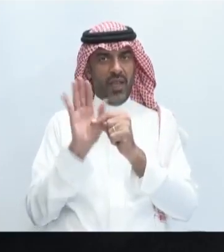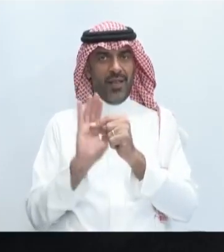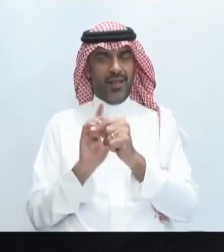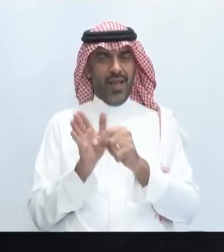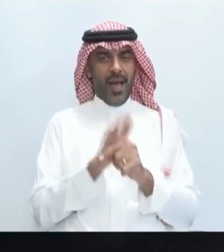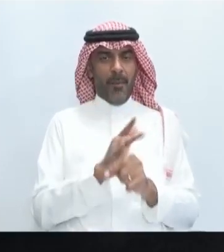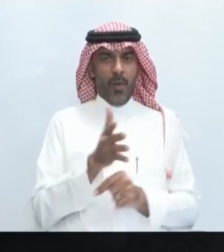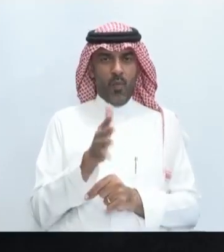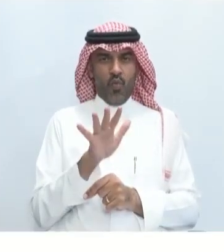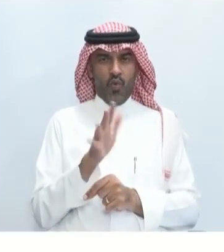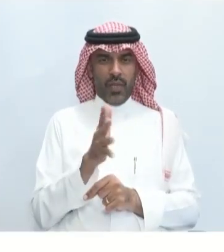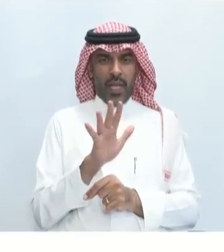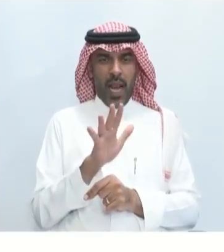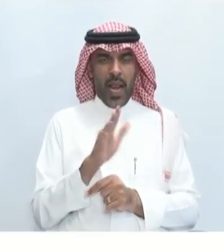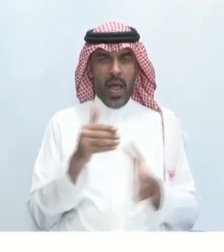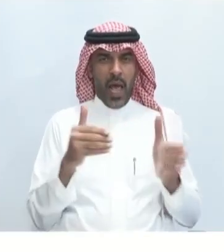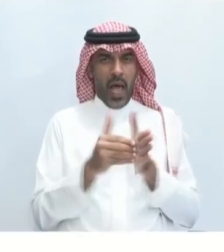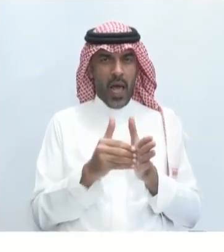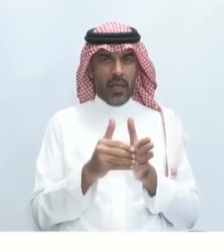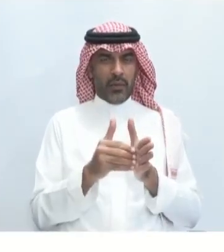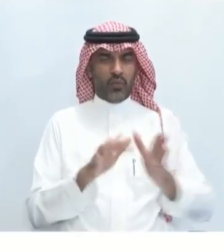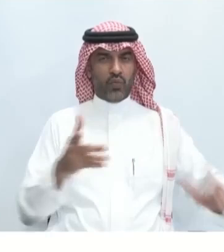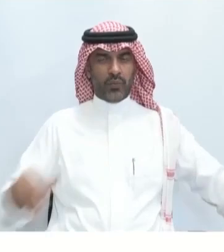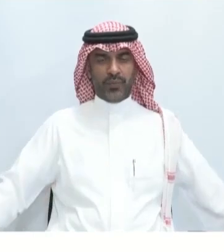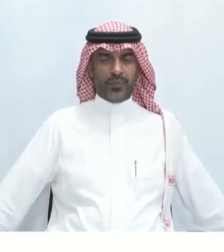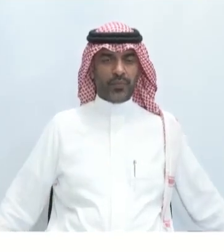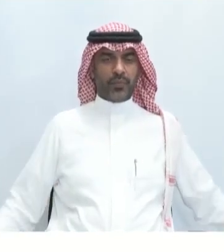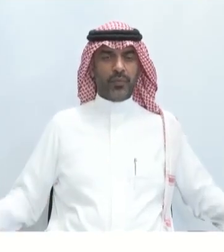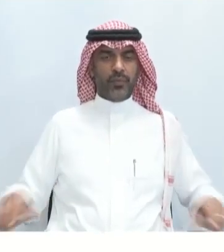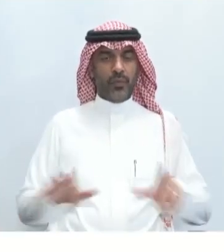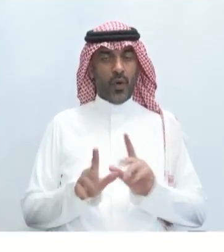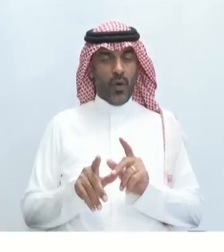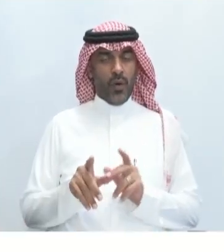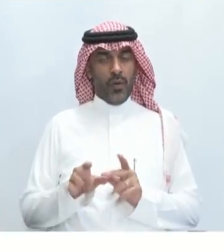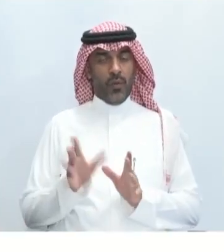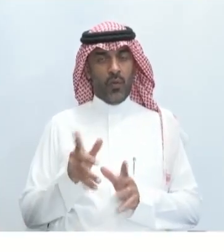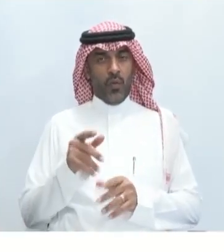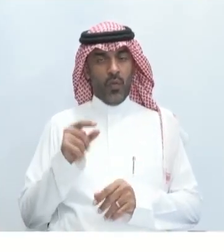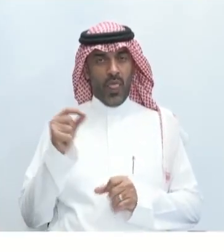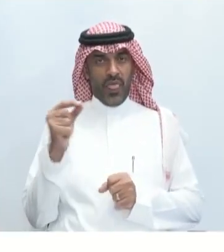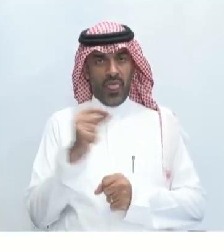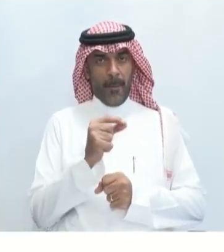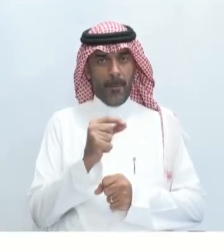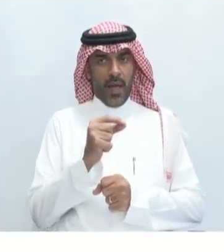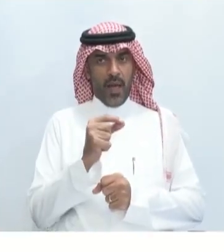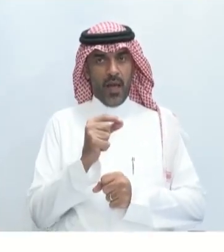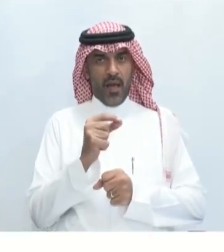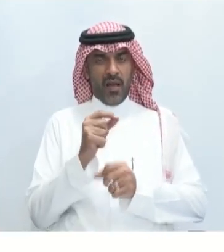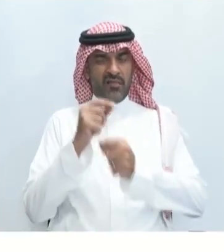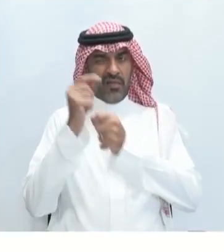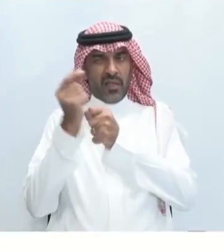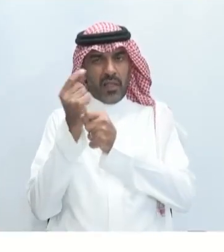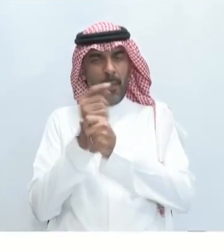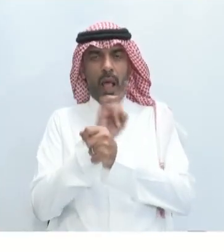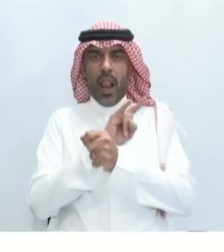اي الفعل المضارع المعتل الاخر فهو علامته ضم مقدره للتعذر اذا كان